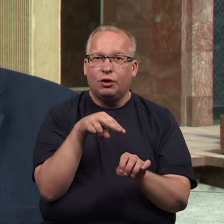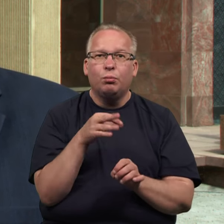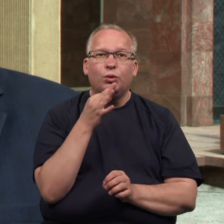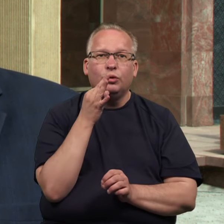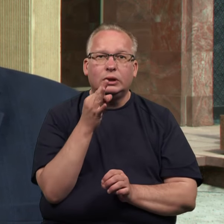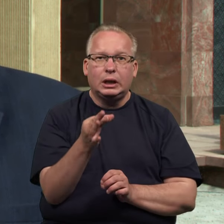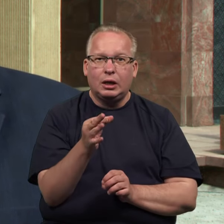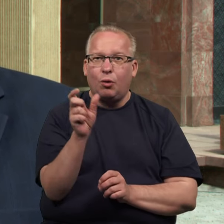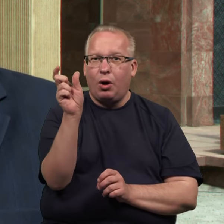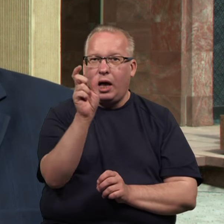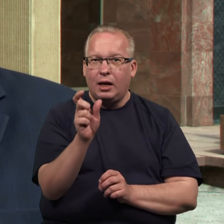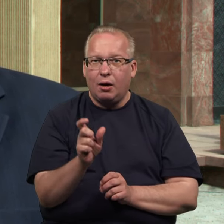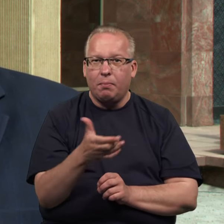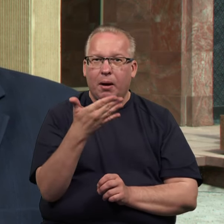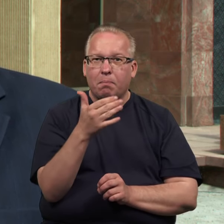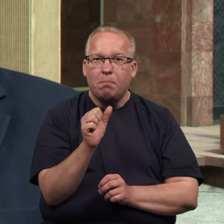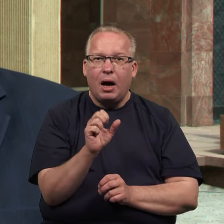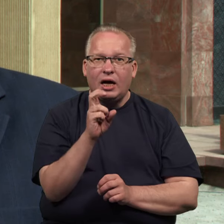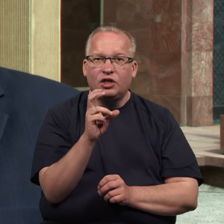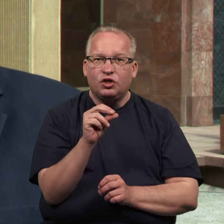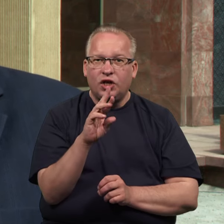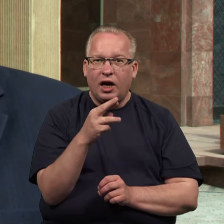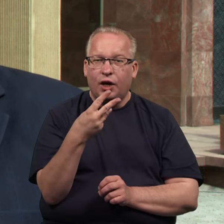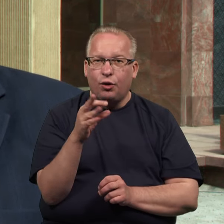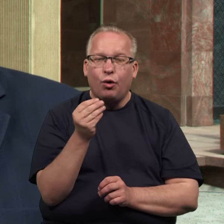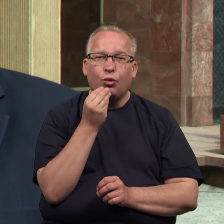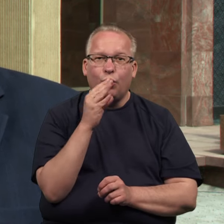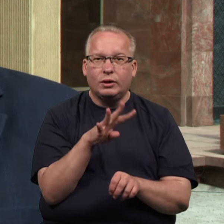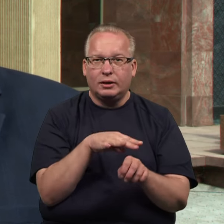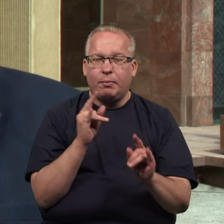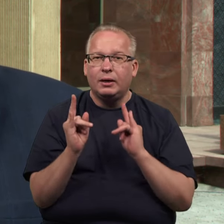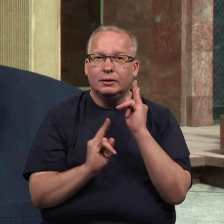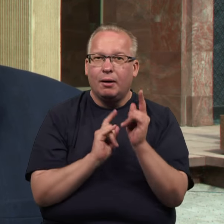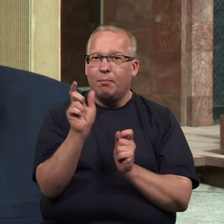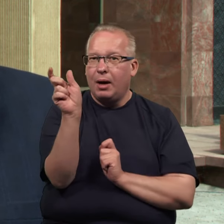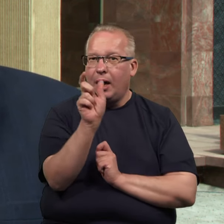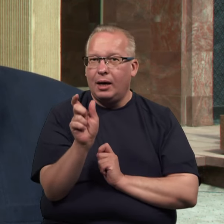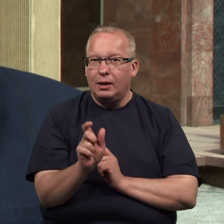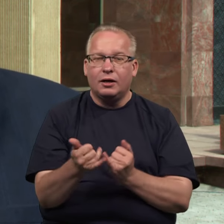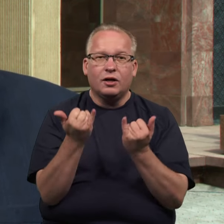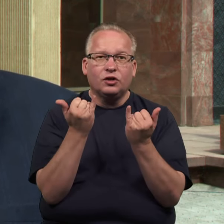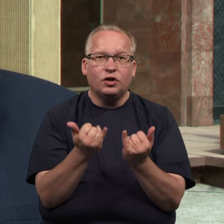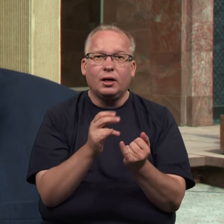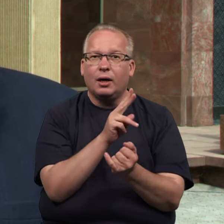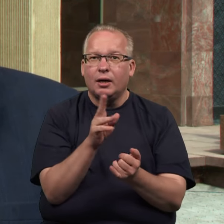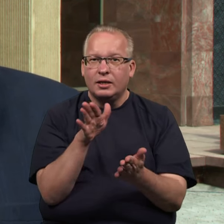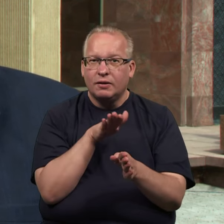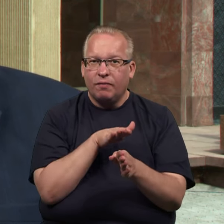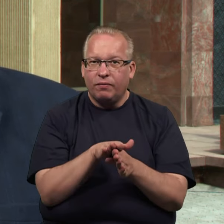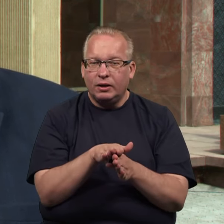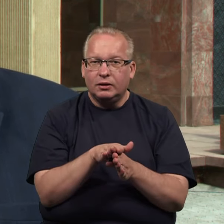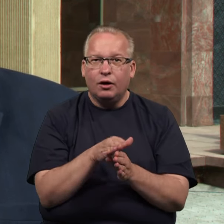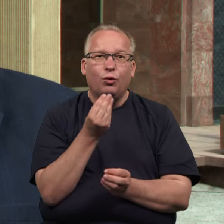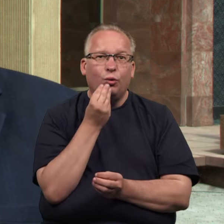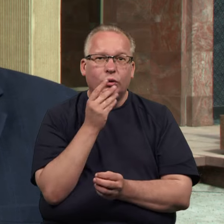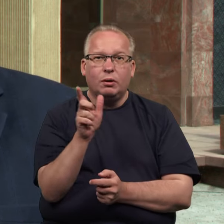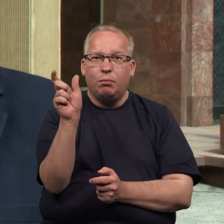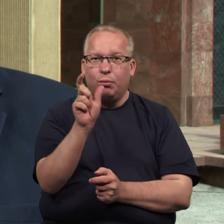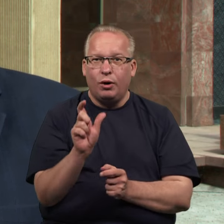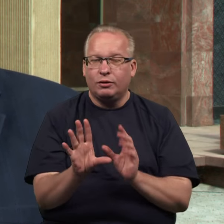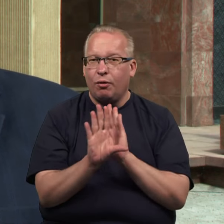kalbėjau eilėmis Mačernio ir sakau, kad nuostabu, kad Seime skamba eilės. Ir šiandien kas vyksta, nuostabu, kad